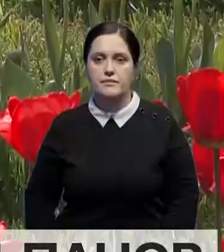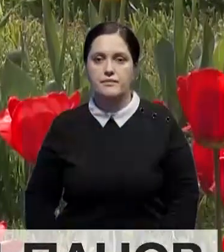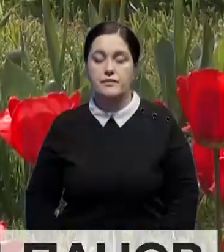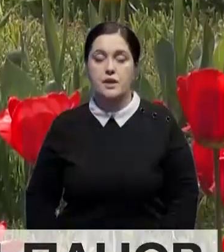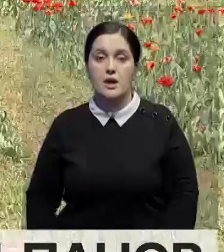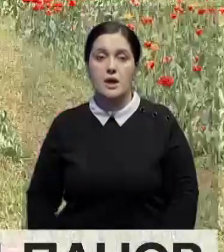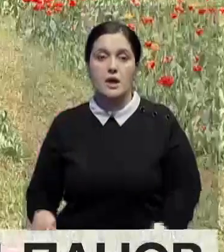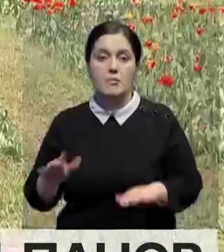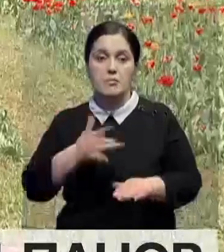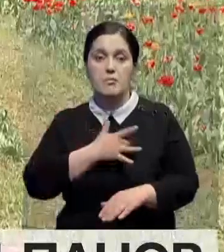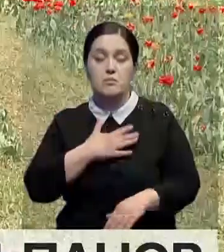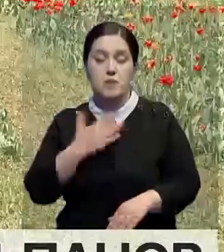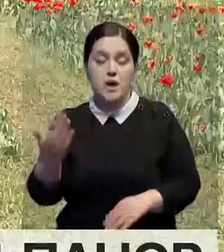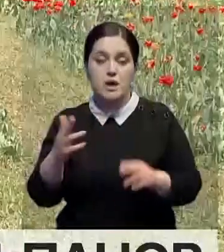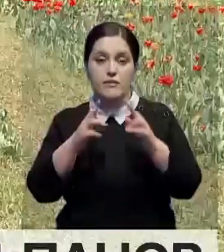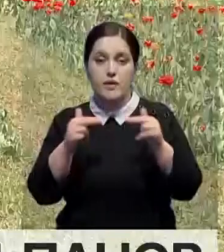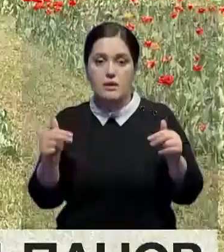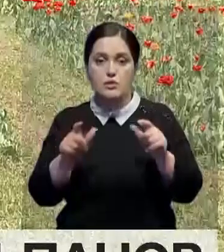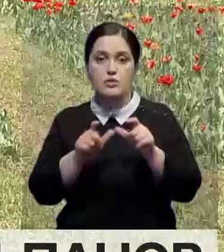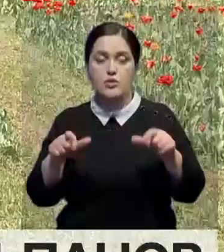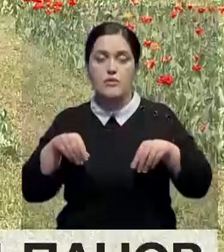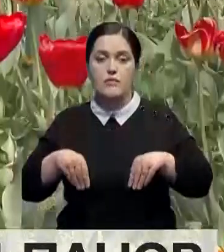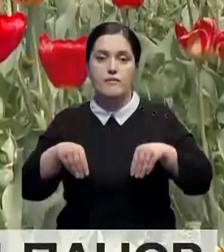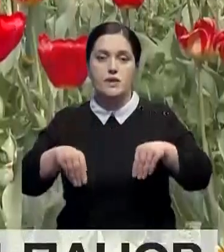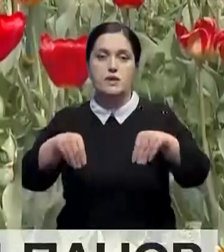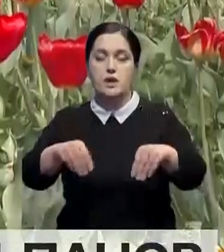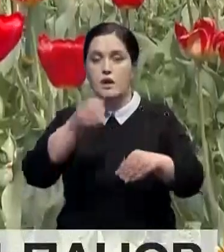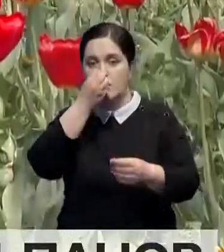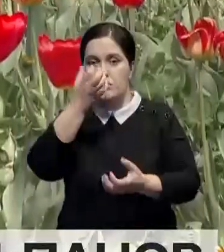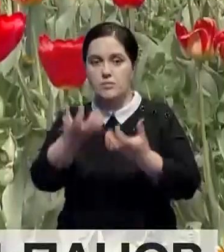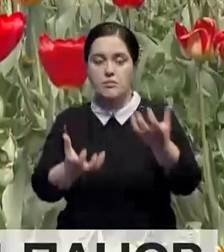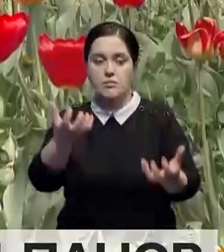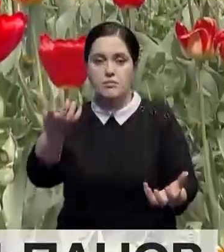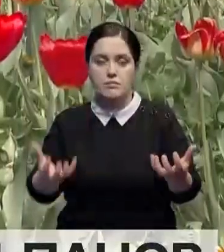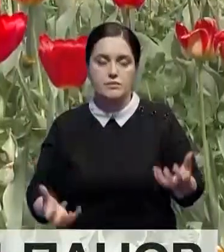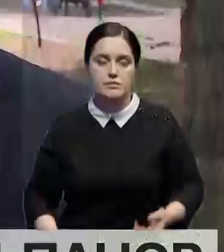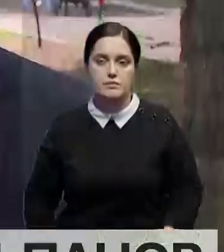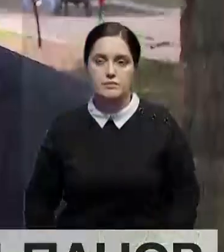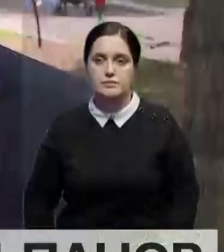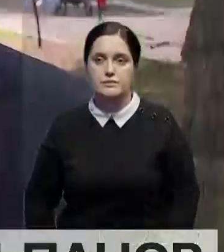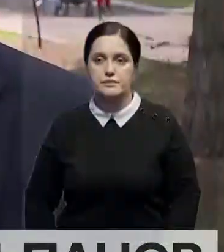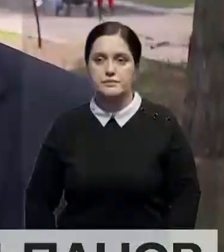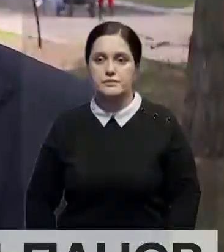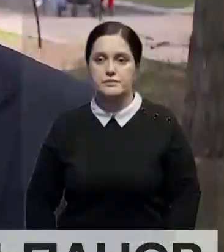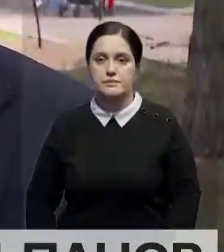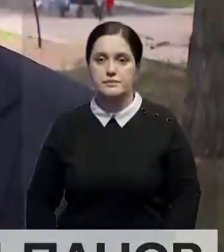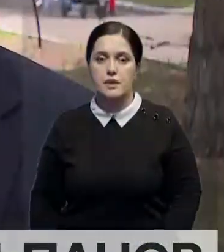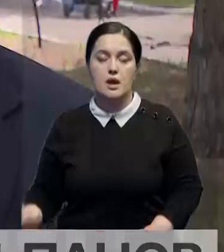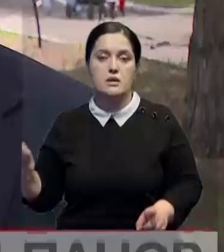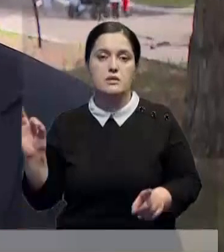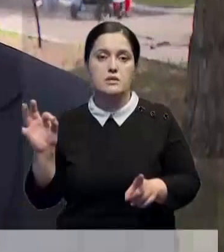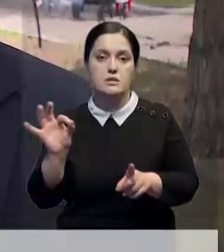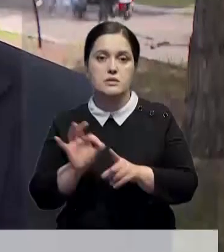этом участке, принадлежащем дворцу школьников, дети высадили тюльпаны. Получился Алатау в миниатюре. Целью сегодняшнего мероприятия